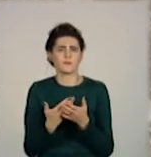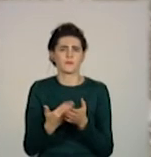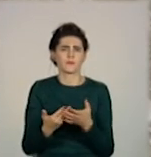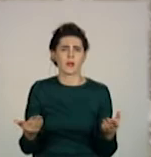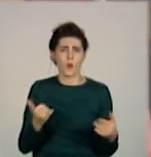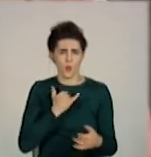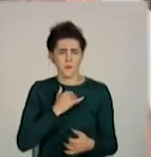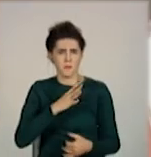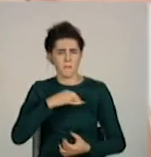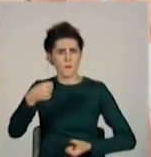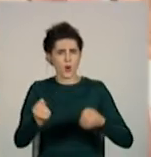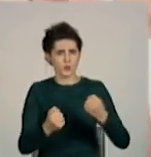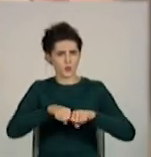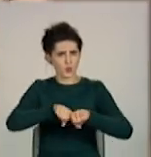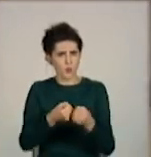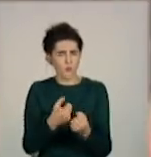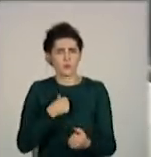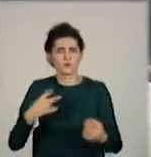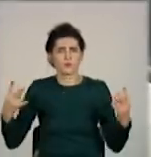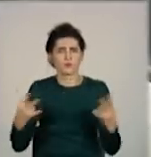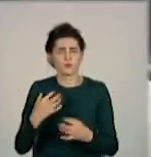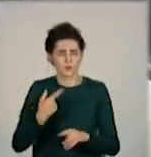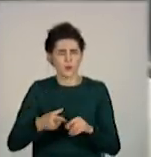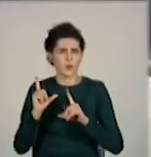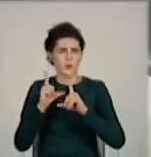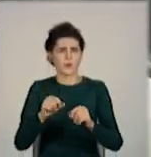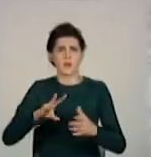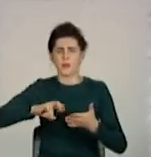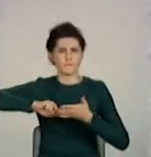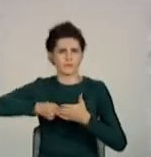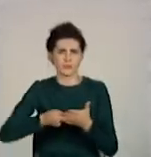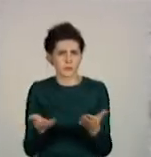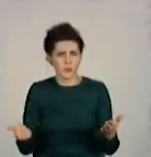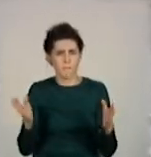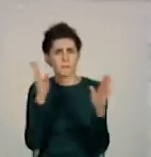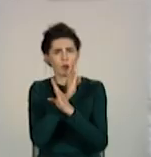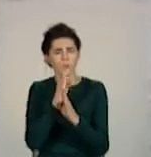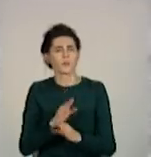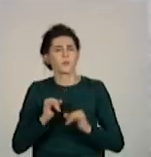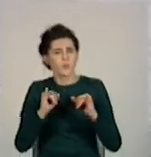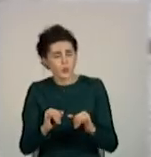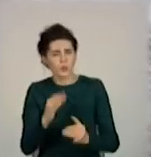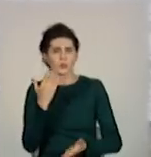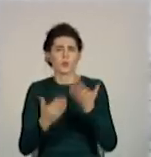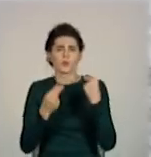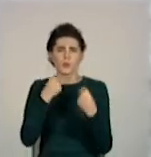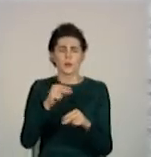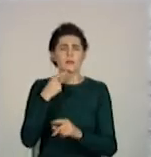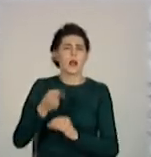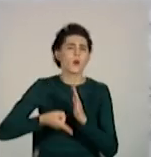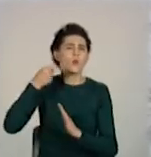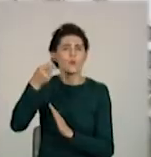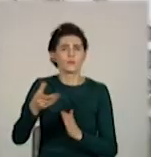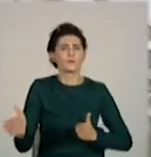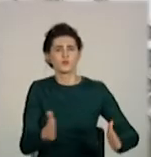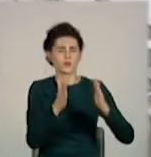зранку зламалася автівка. Ми на старті, не заводиться. В погану погоду краще відмовитися від дальніх мандрівок,